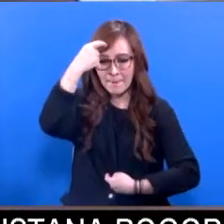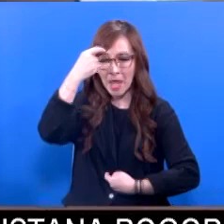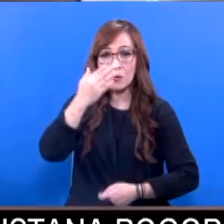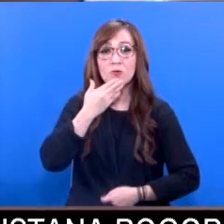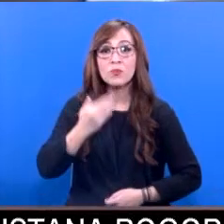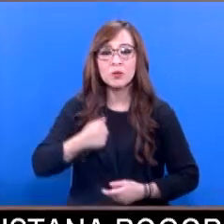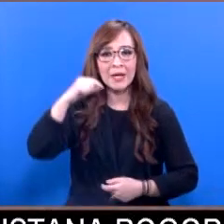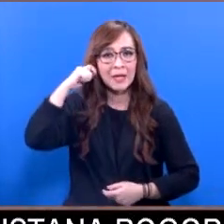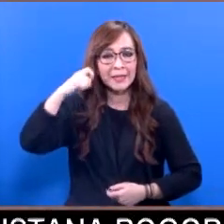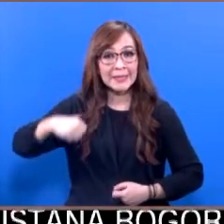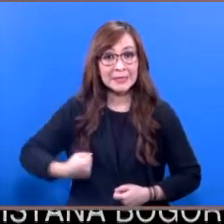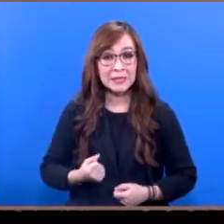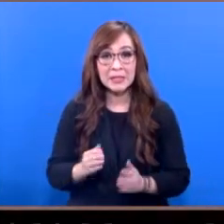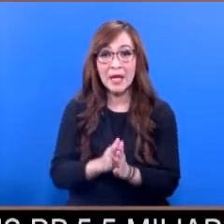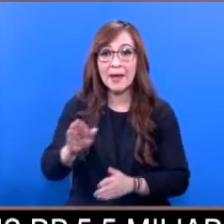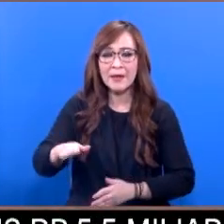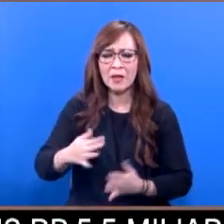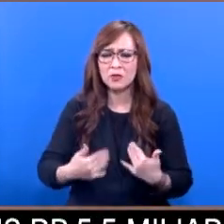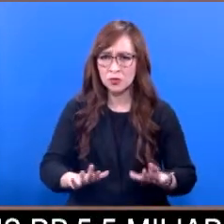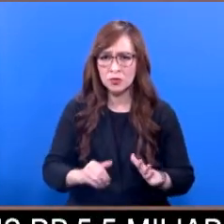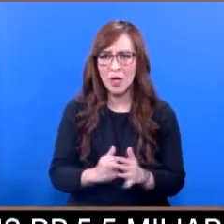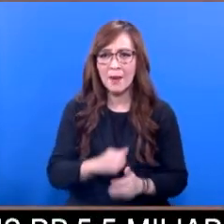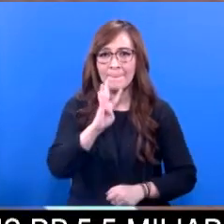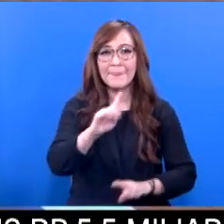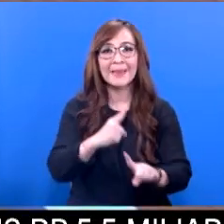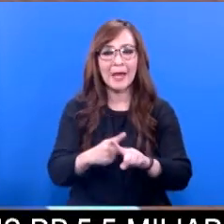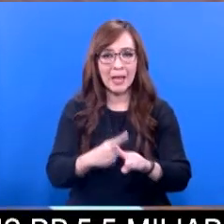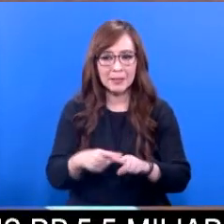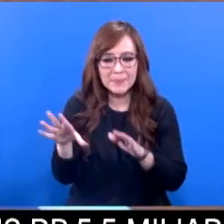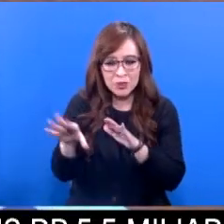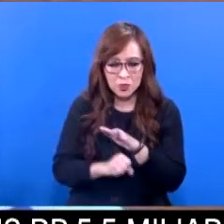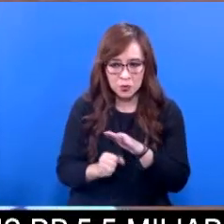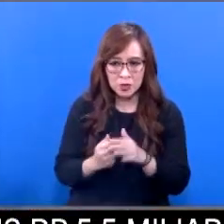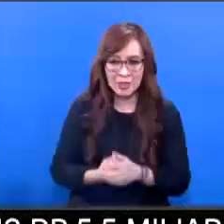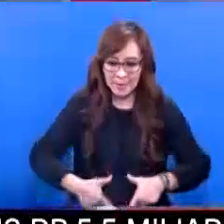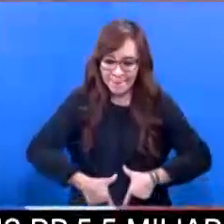dan anak ini ternyata sudah 4 kali mencuri pakaian dalam wanita para tetangganya.